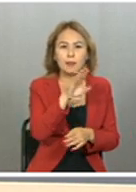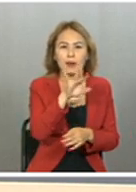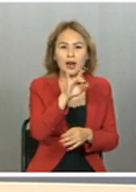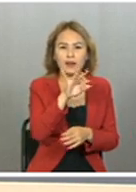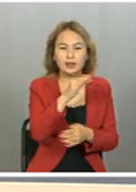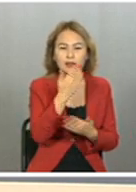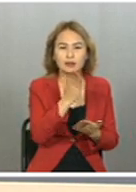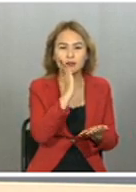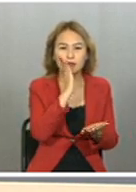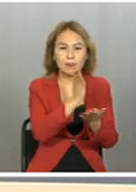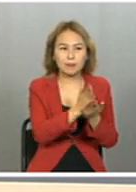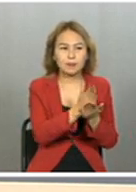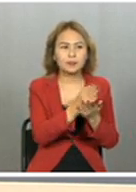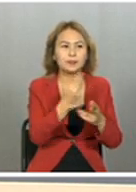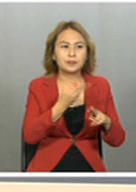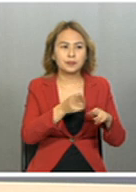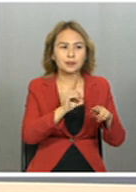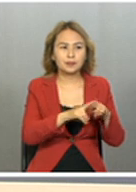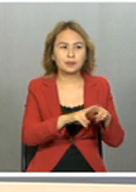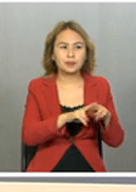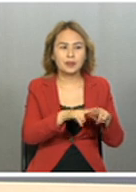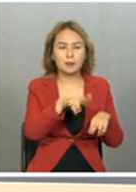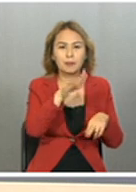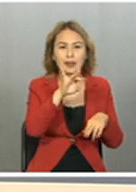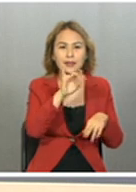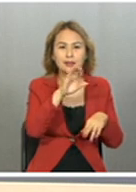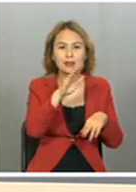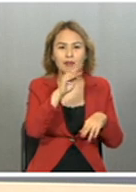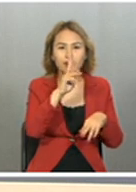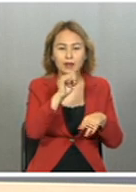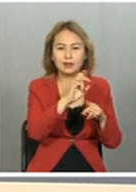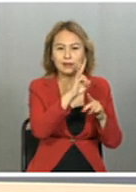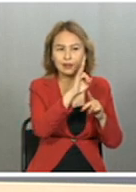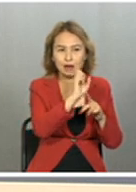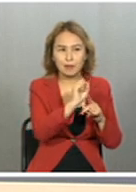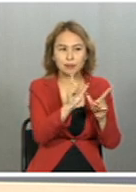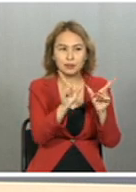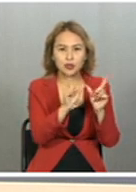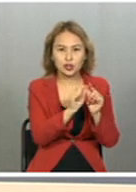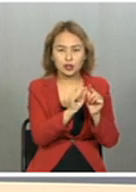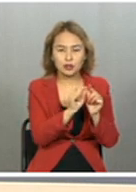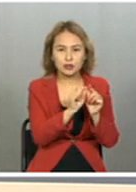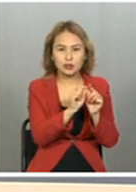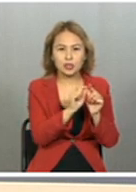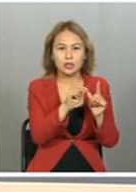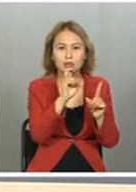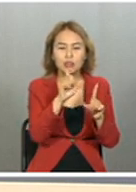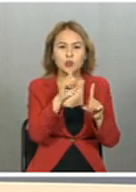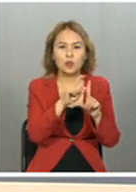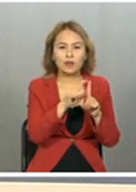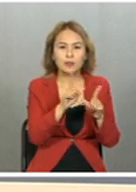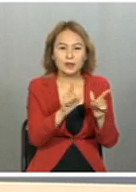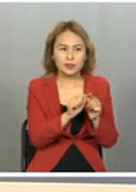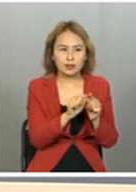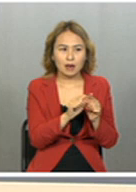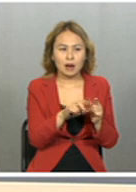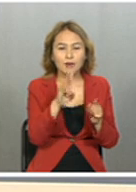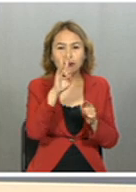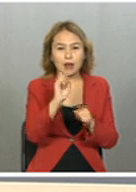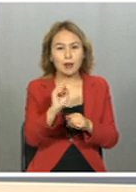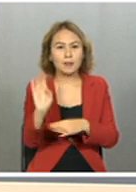Направились. В данном слове приставка «на» пишется слитно со словом. На